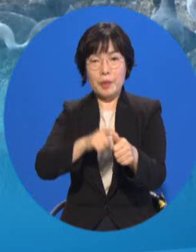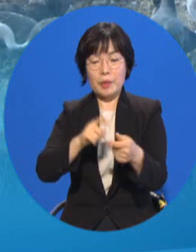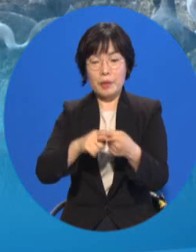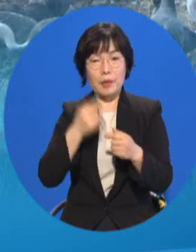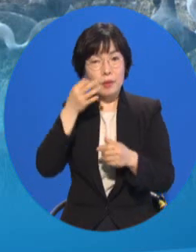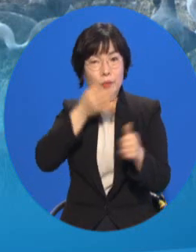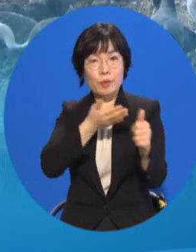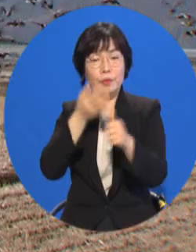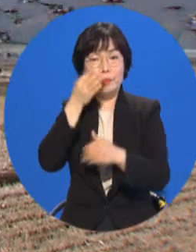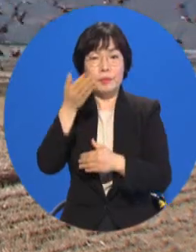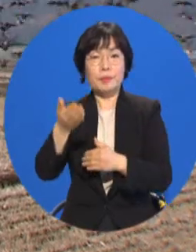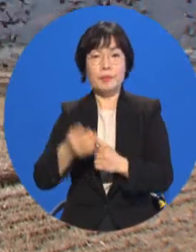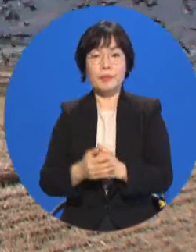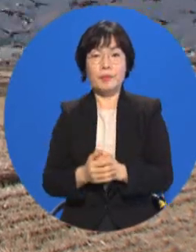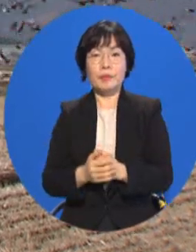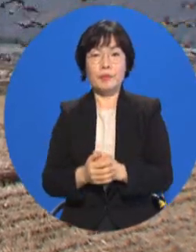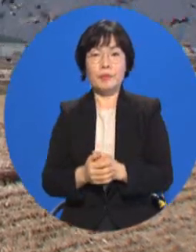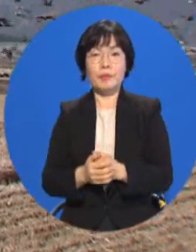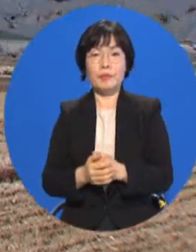기자입니다.